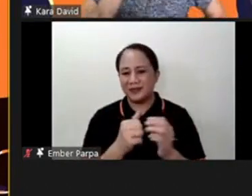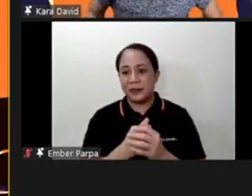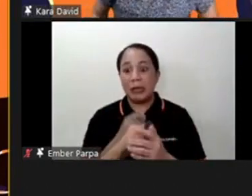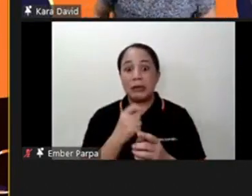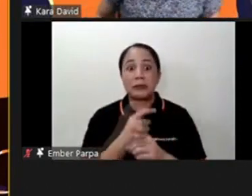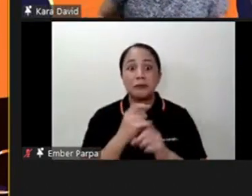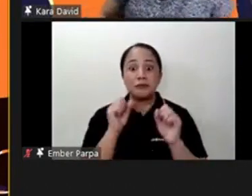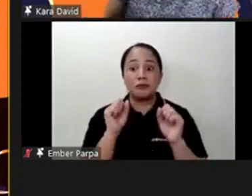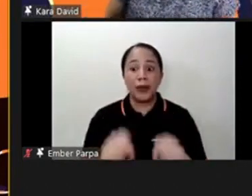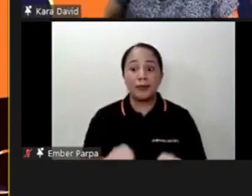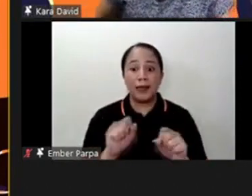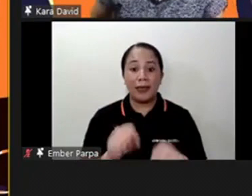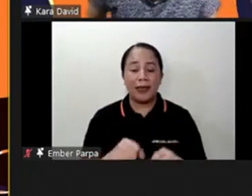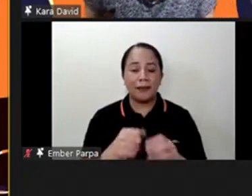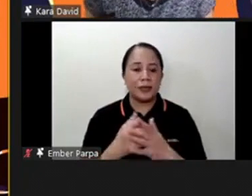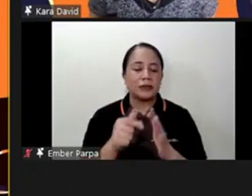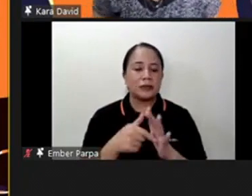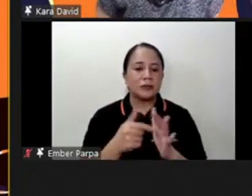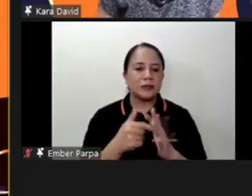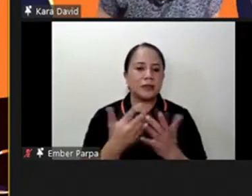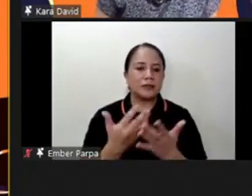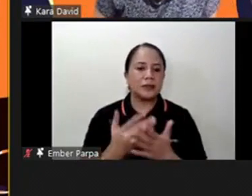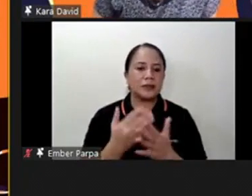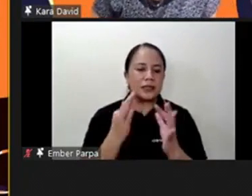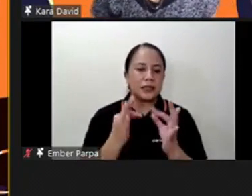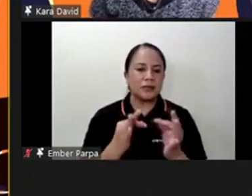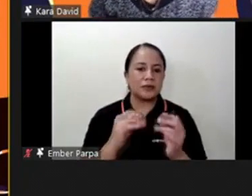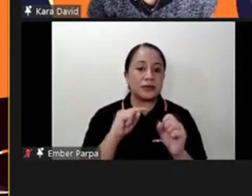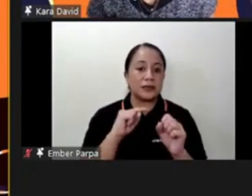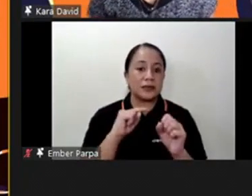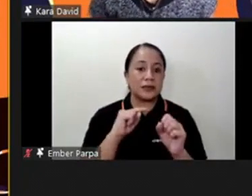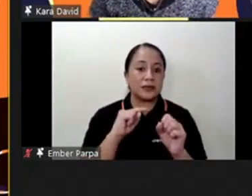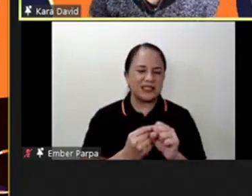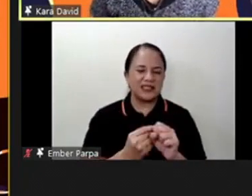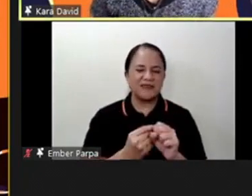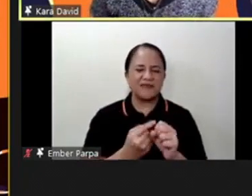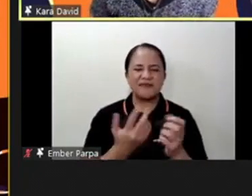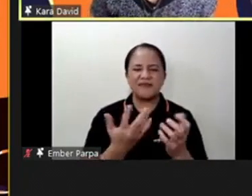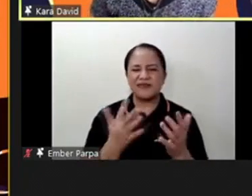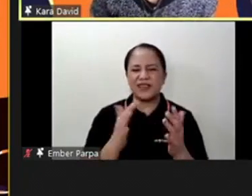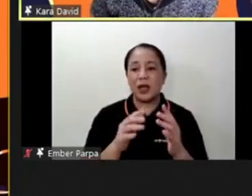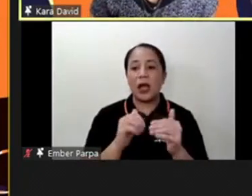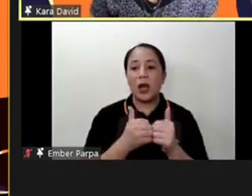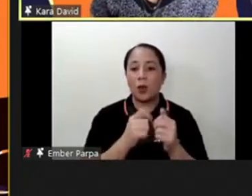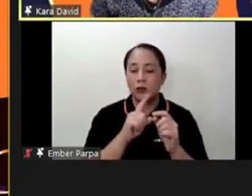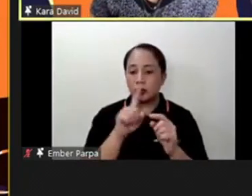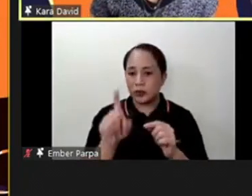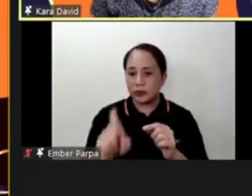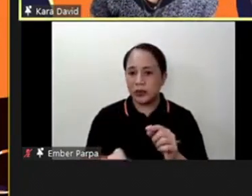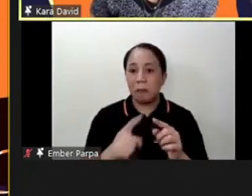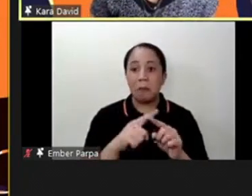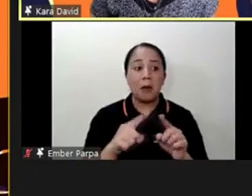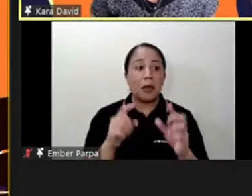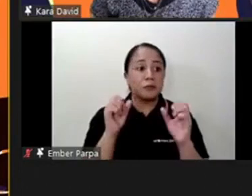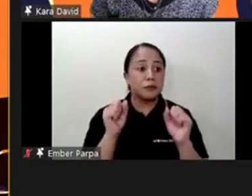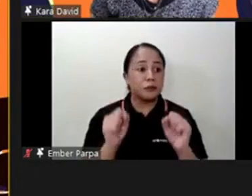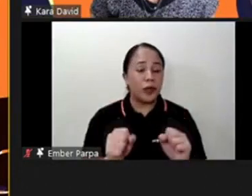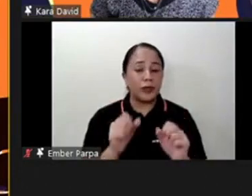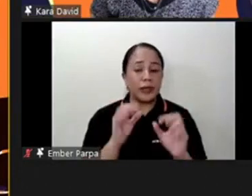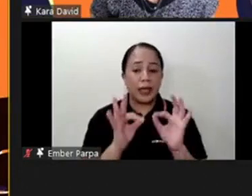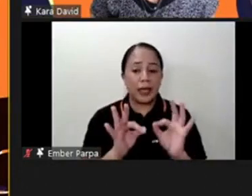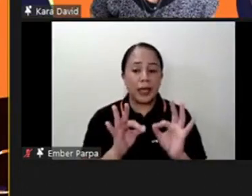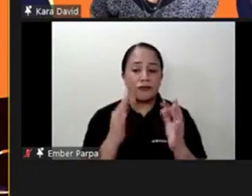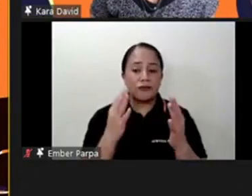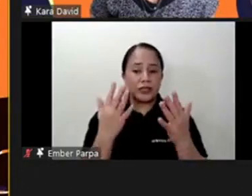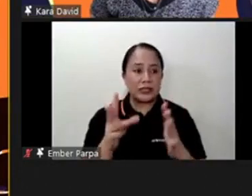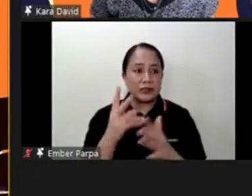naman yon. So minsan, lang, medyo disimulado lang yung Pero pwede rin naman, if you're already